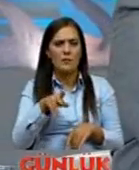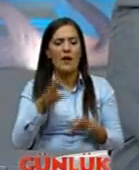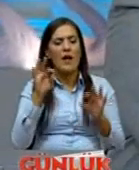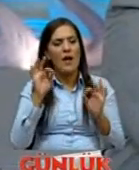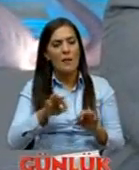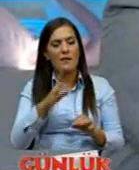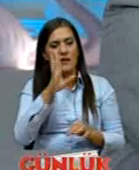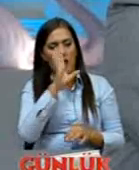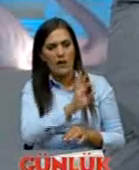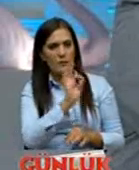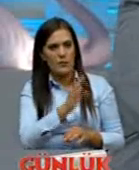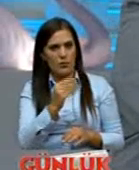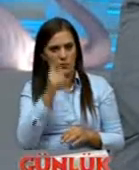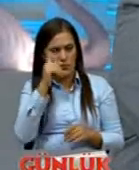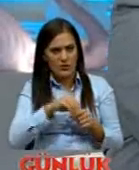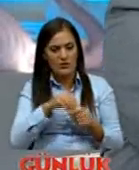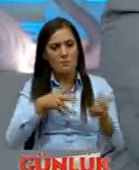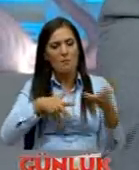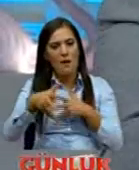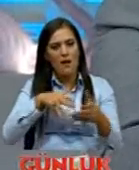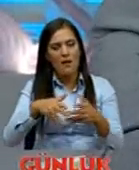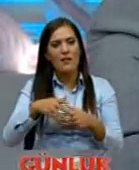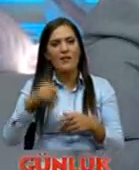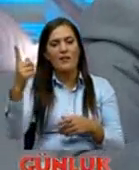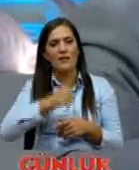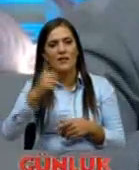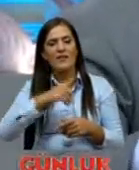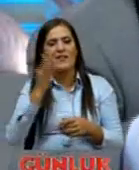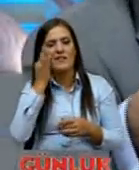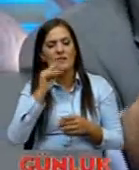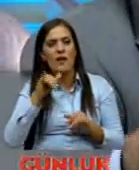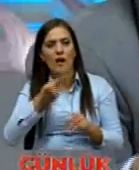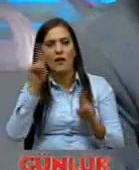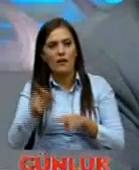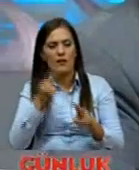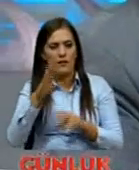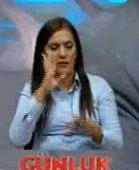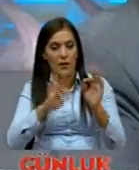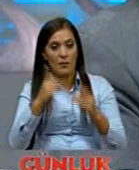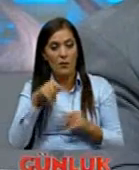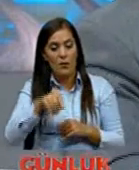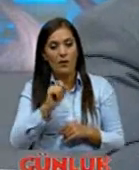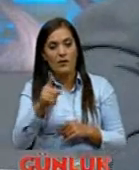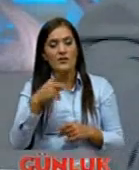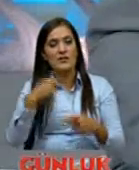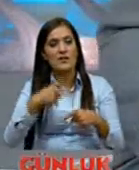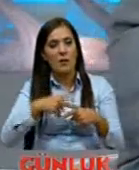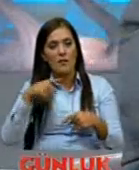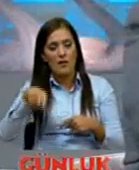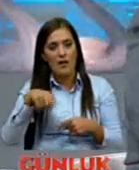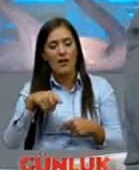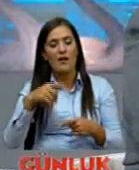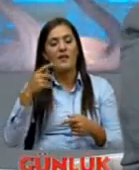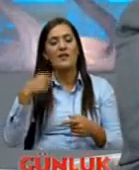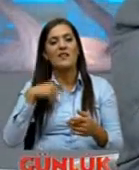hem sabit olduğu için mahallesinde müşterisi denetliyor. Hı hı. Hem o ilçenin zabıtası, efendim